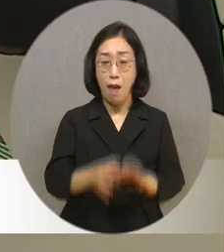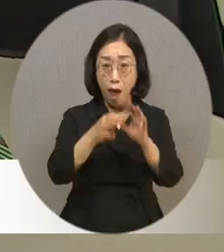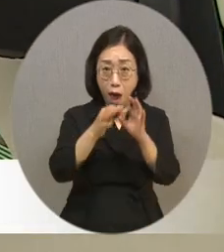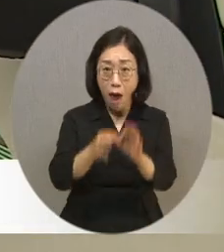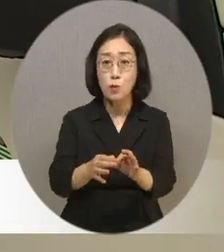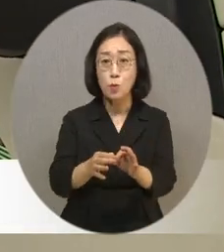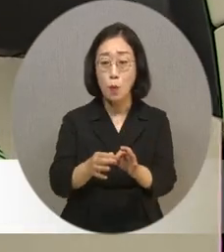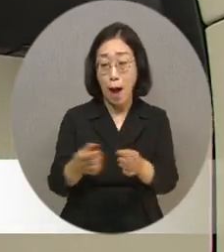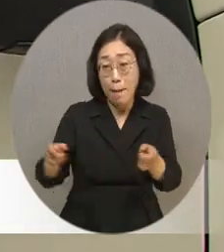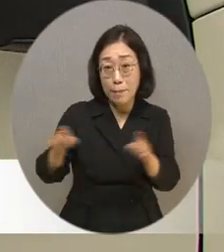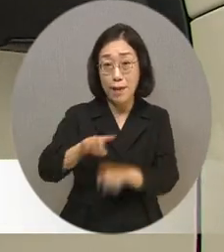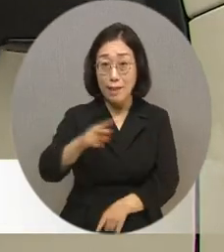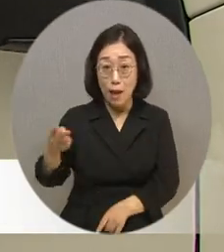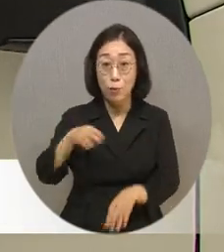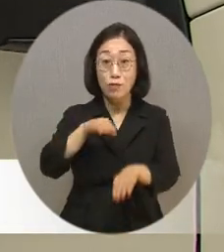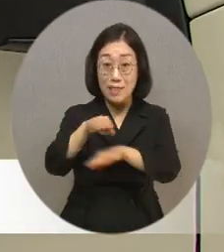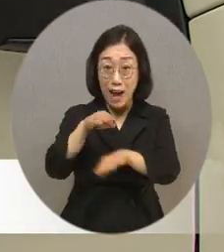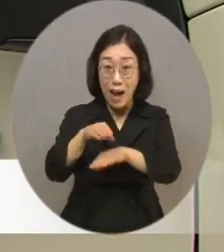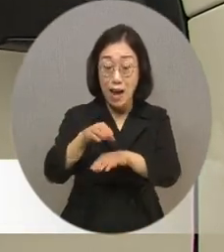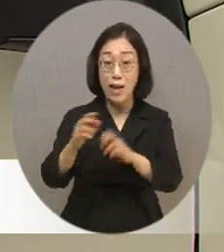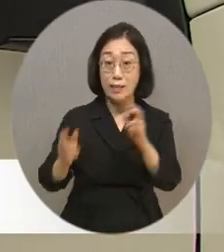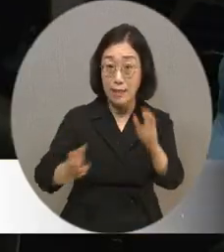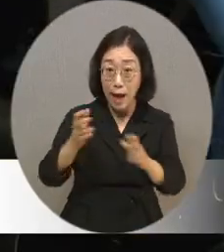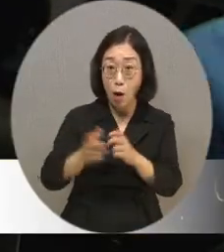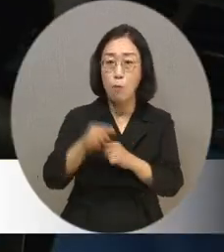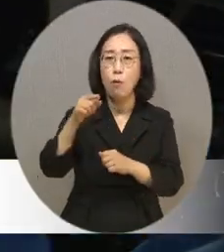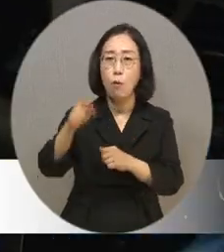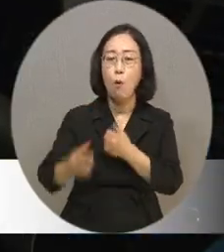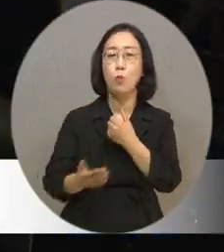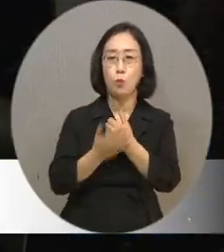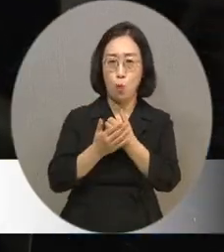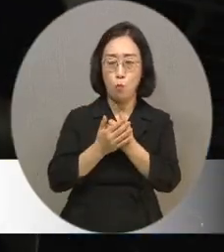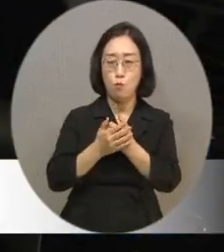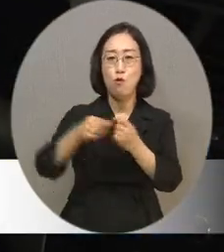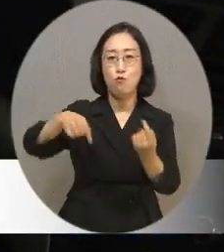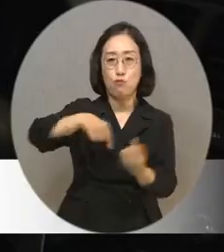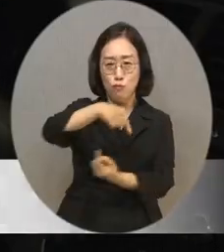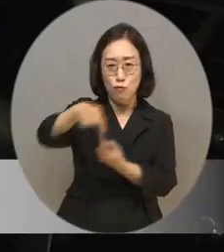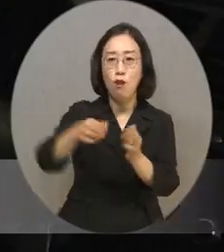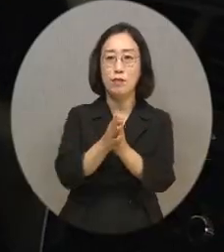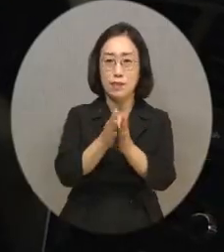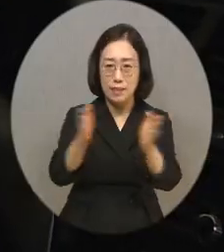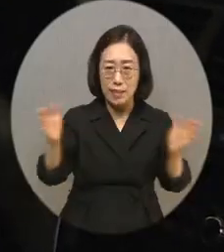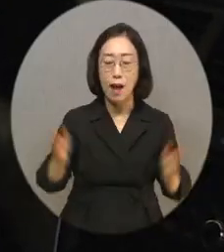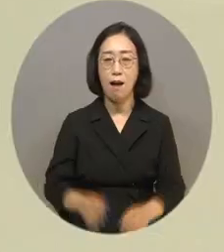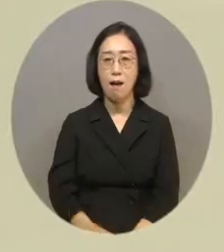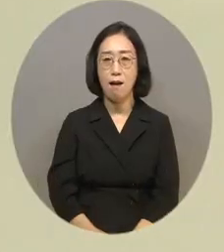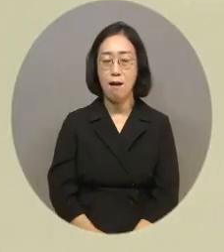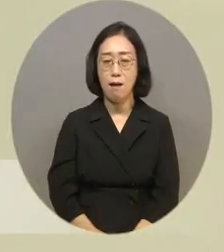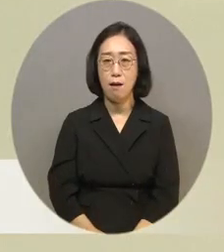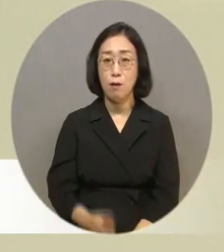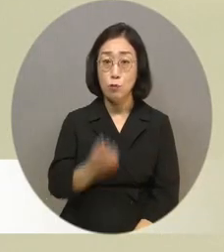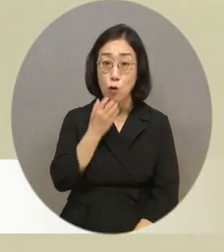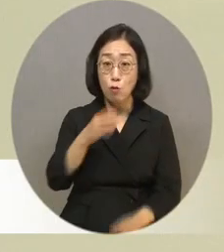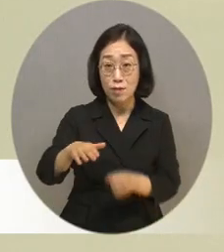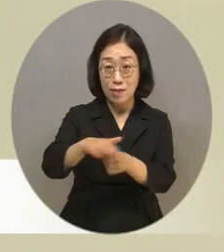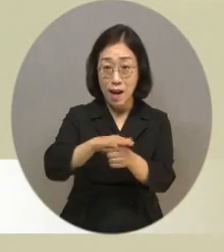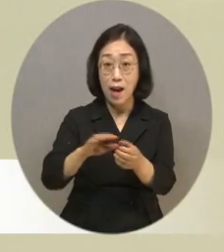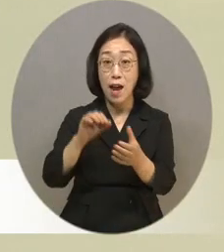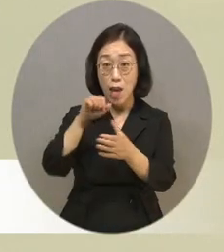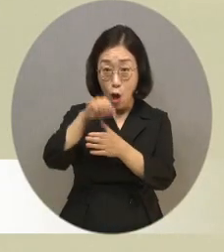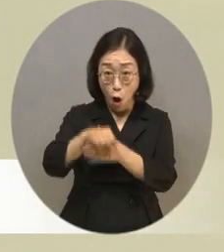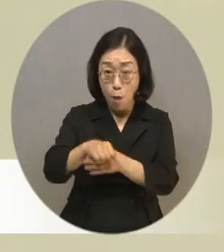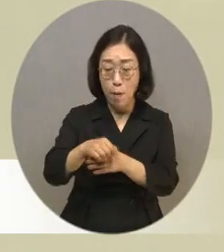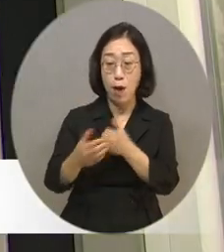지속가능한 공유차량 열매카가 이런 문제점을 해결하기 위해 운행을 시작합니다. 서울 사랑의 열매가